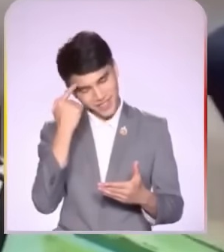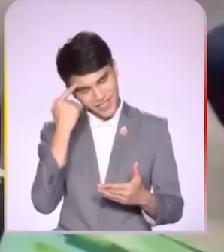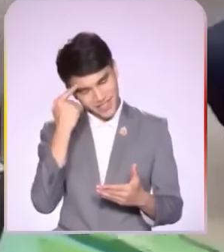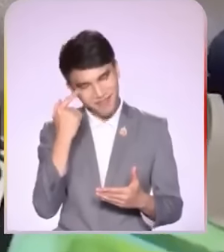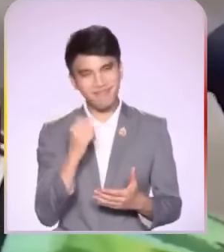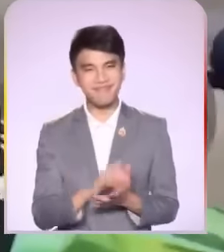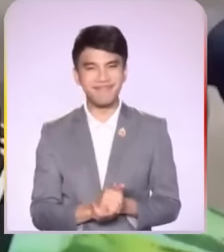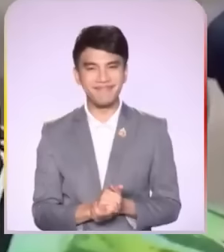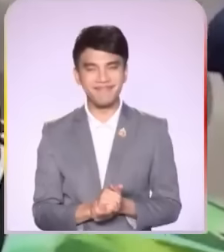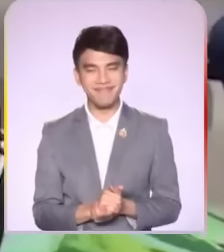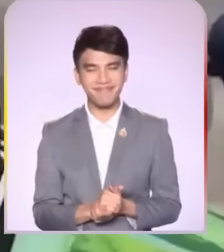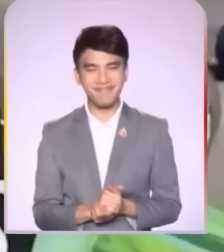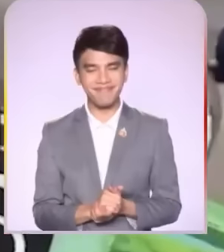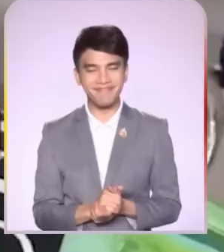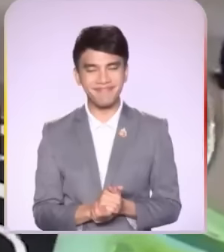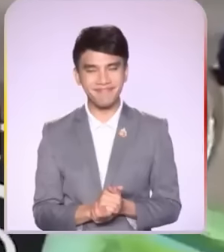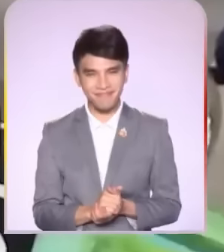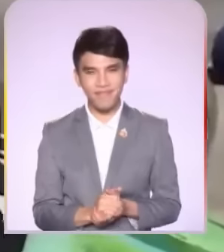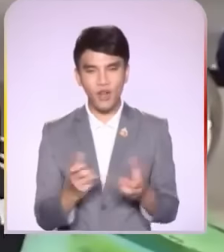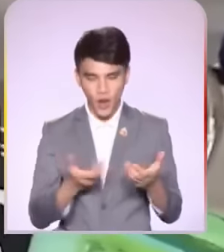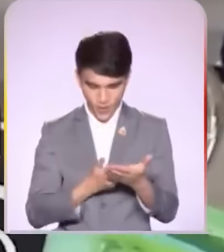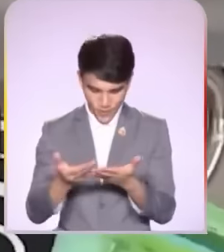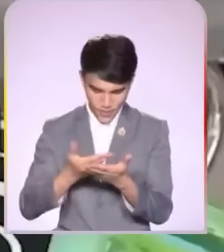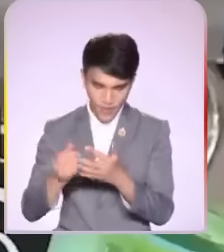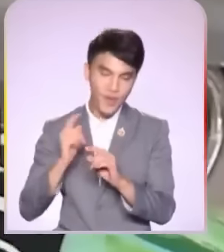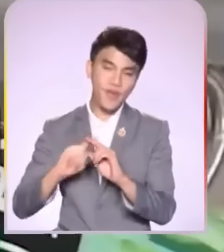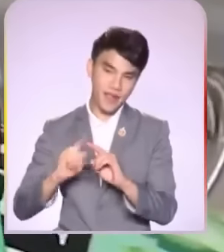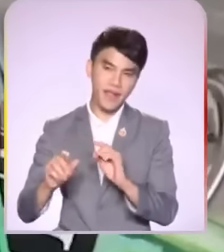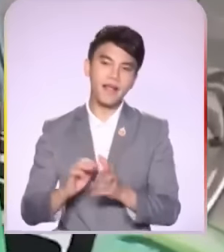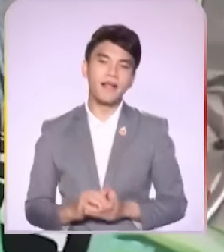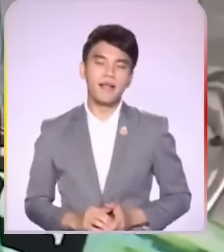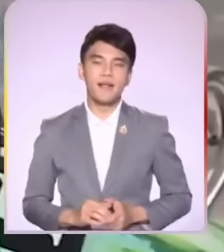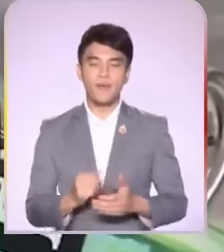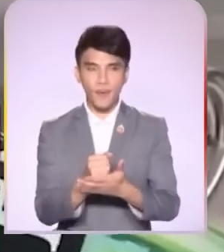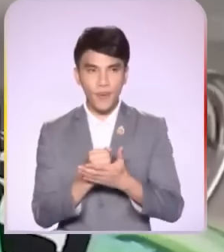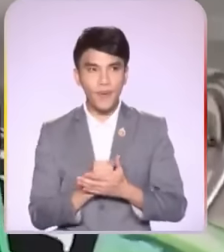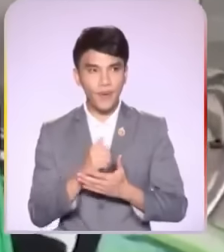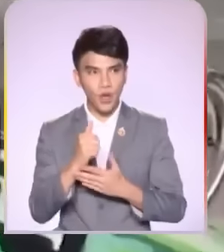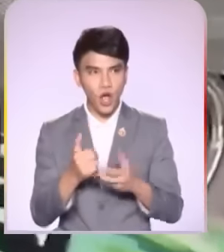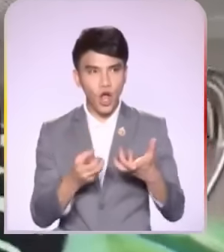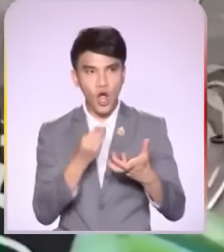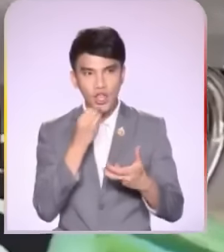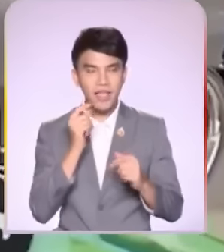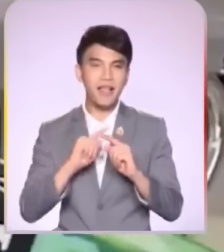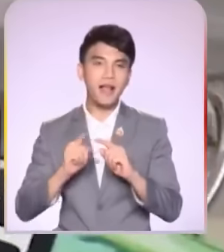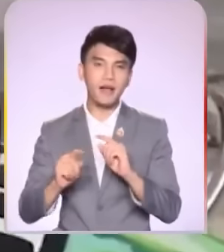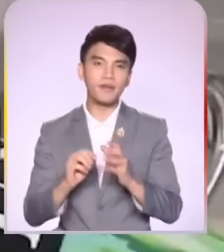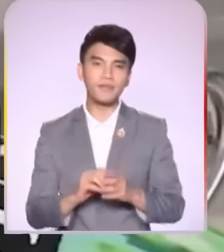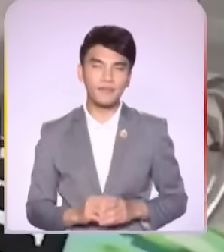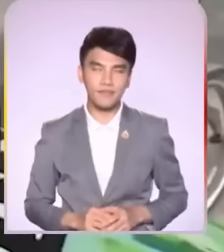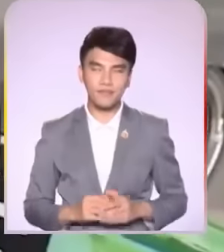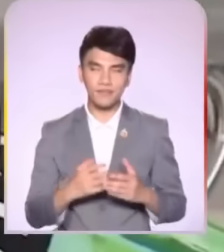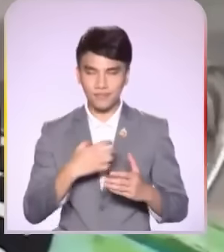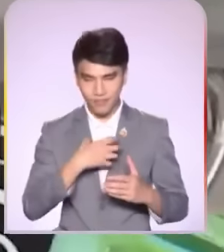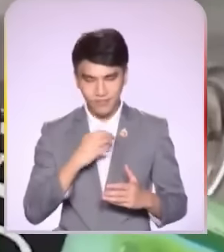พุ่นการซื้อข้าวของเราเนาะข้าวสารอาหารแห้งของเราเนี่ยที่เราจะ